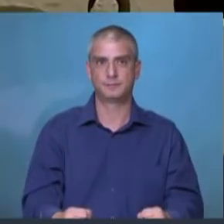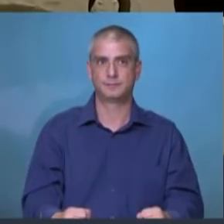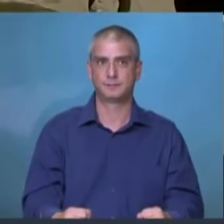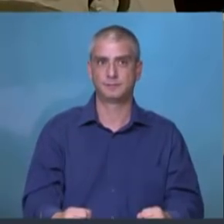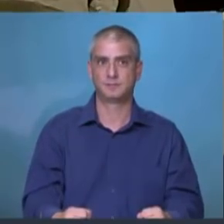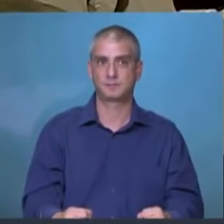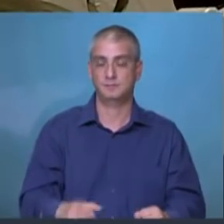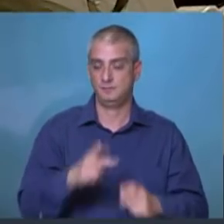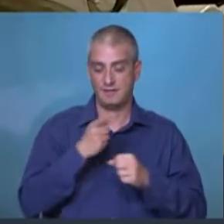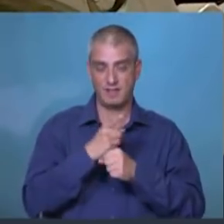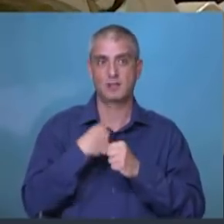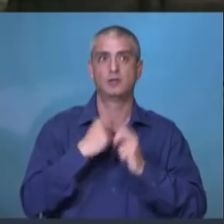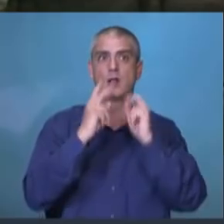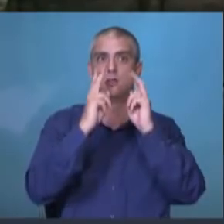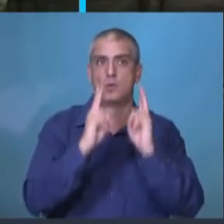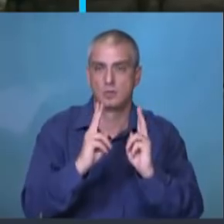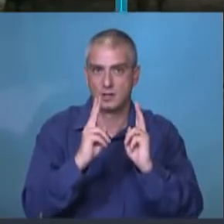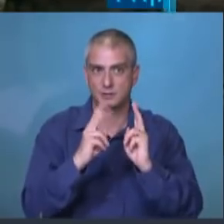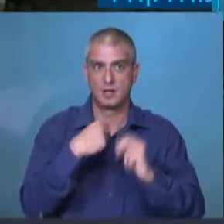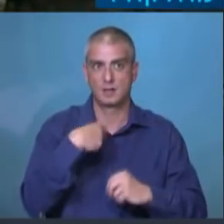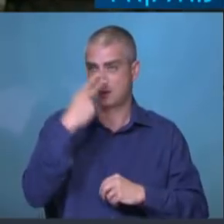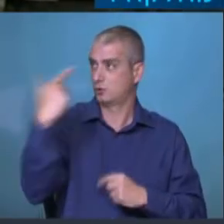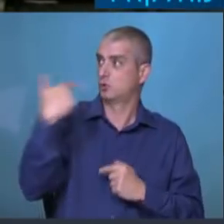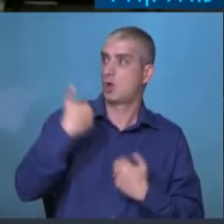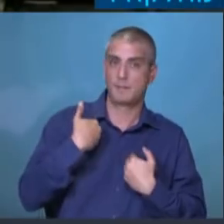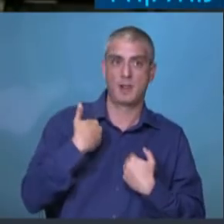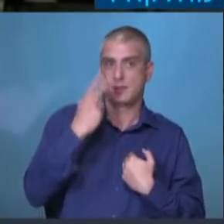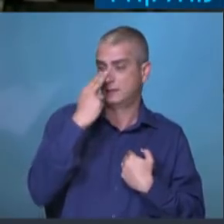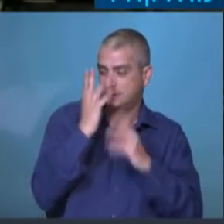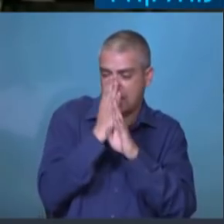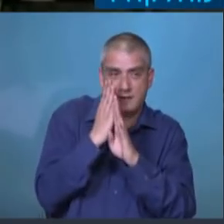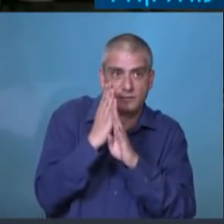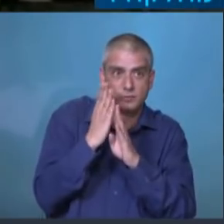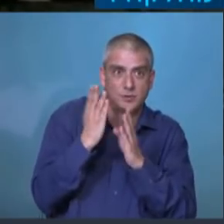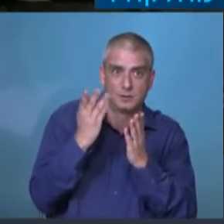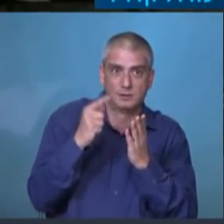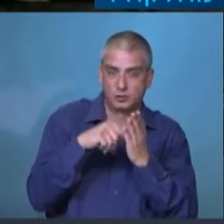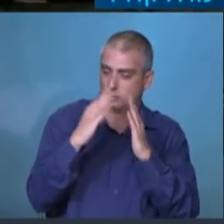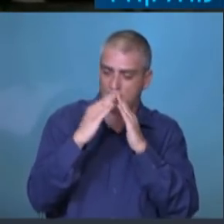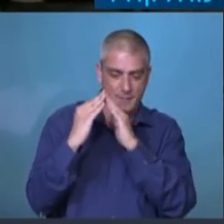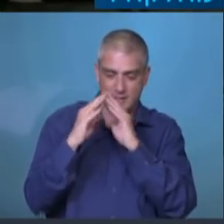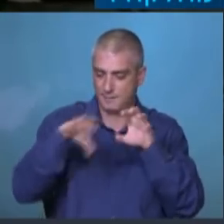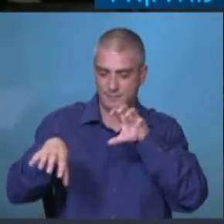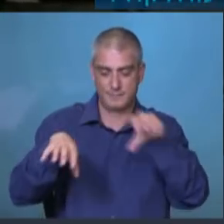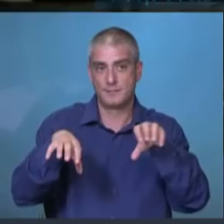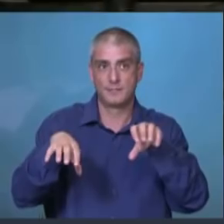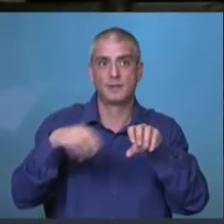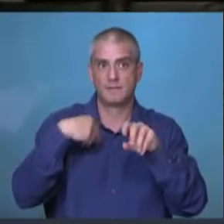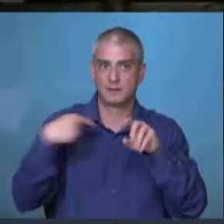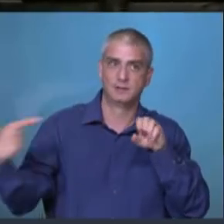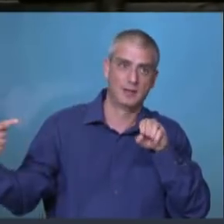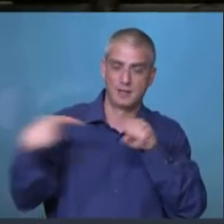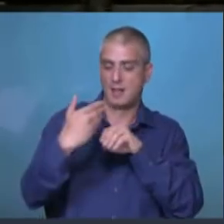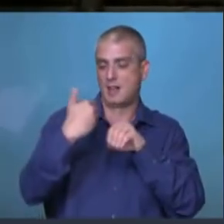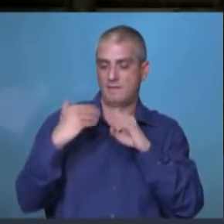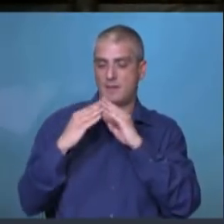ואז הטנק שלנו נעצר. ראיתי שיעורים עליי, עשיתי תפוס מחסה מאחורי בית אפורי, שם שני בתים באפור ואדום, ואז חטפתי אותי לפני הבית